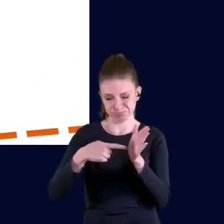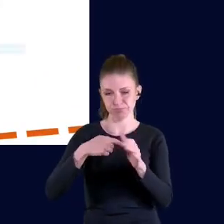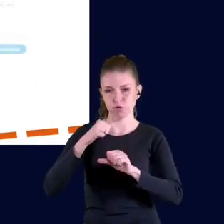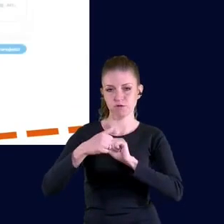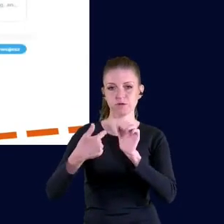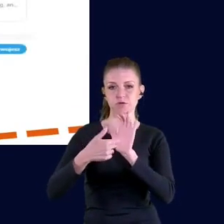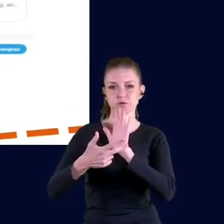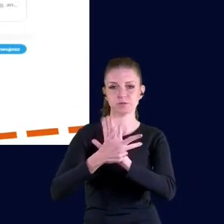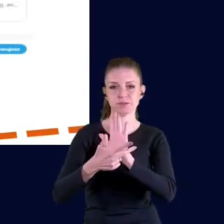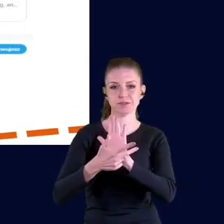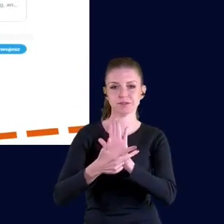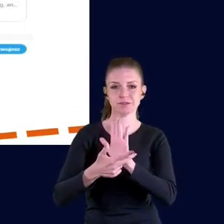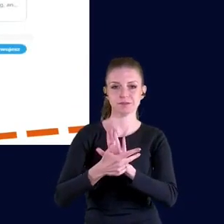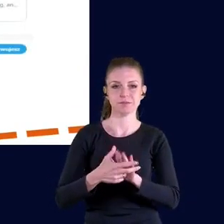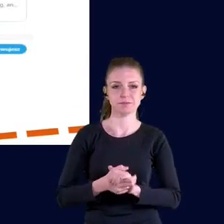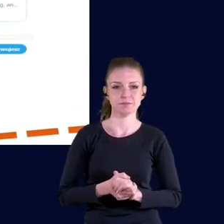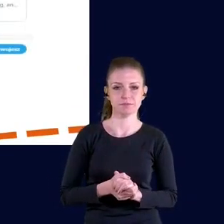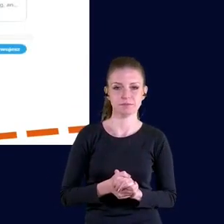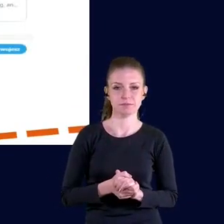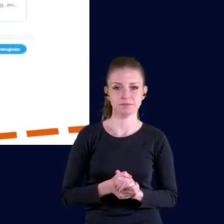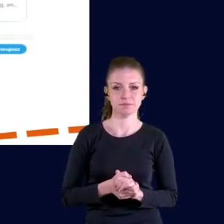proszę każdym Fight